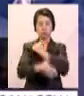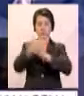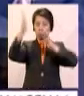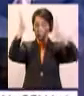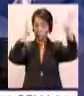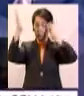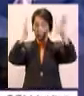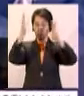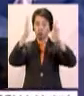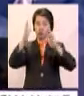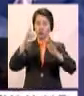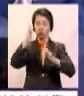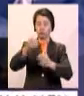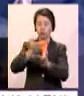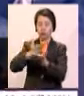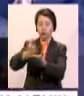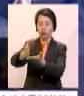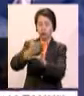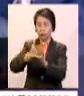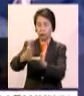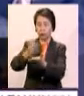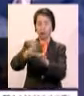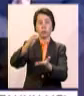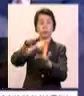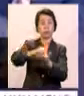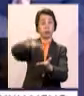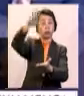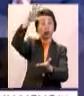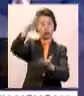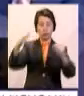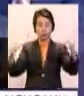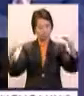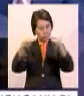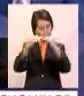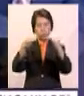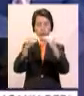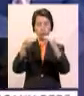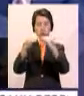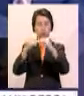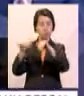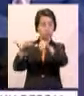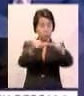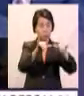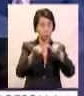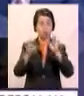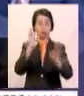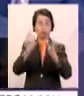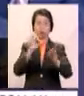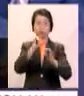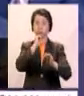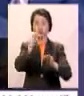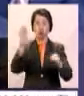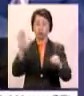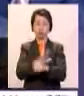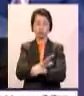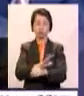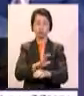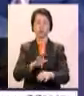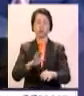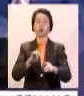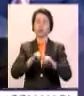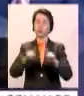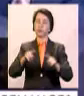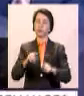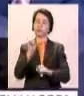kita mengagihkan kekayaan secara sama rata. Jika tidak sepenuhnya,